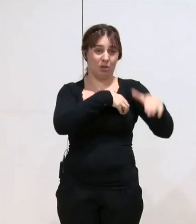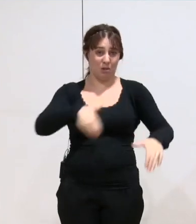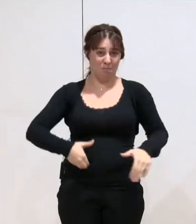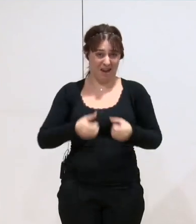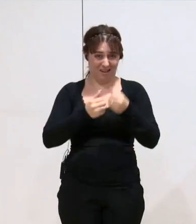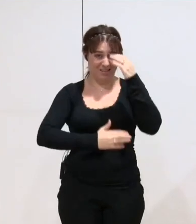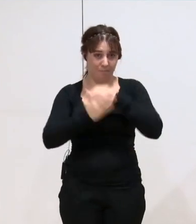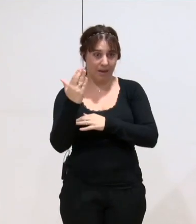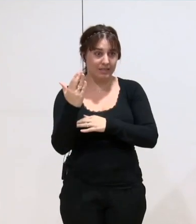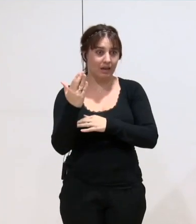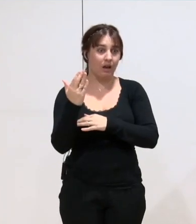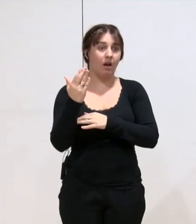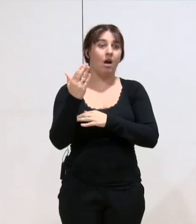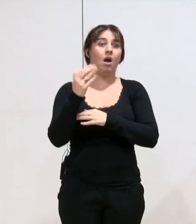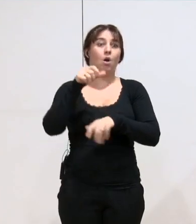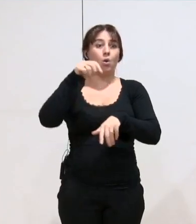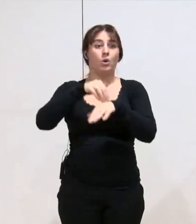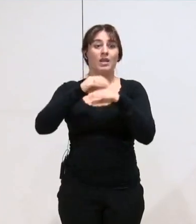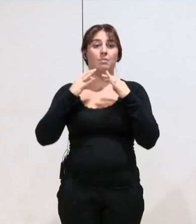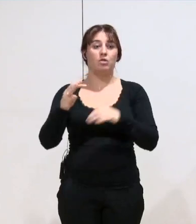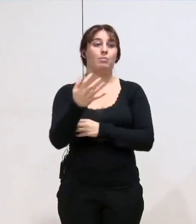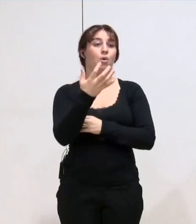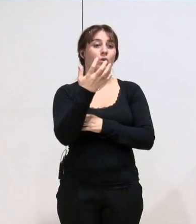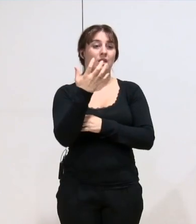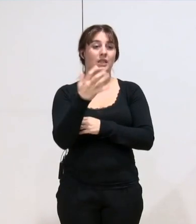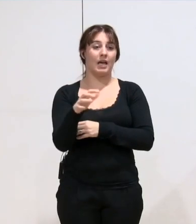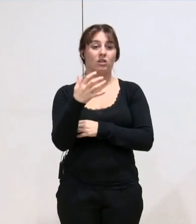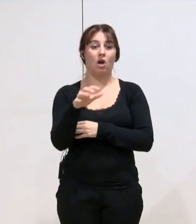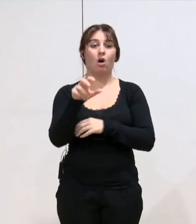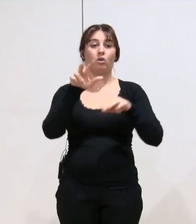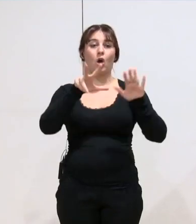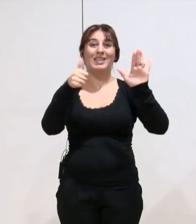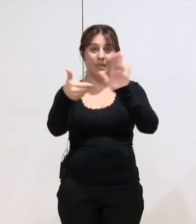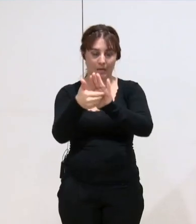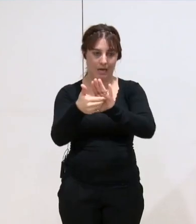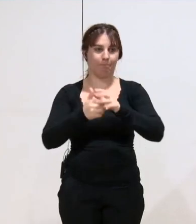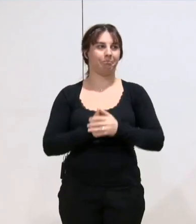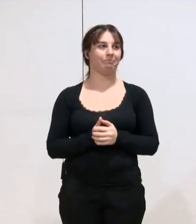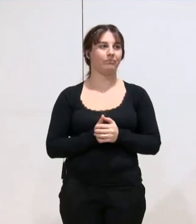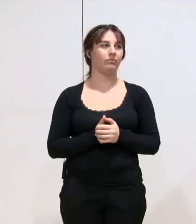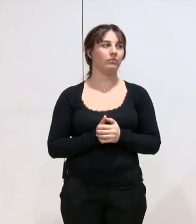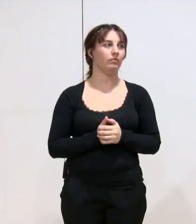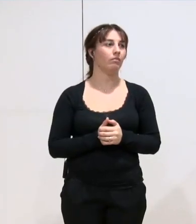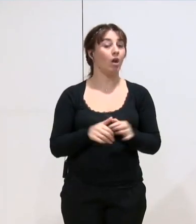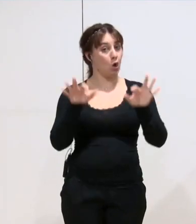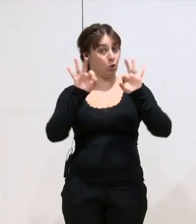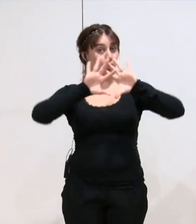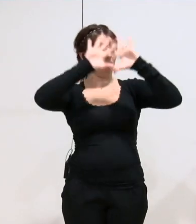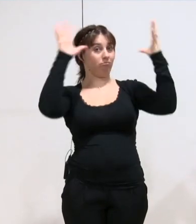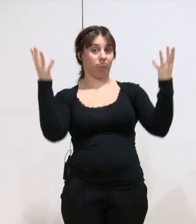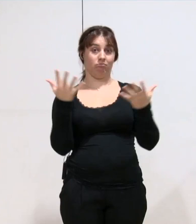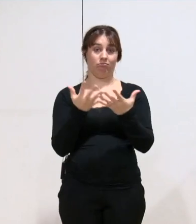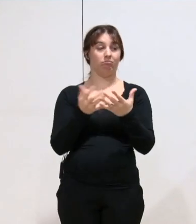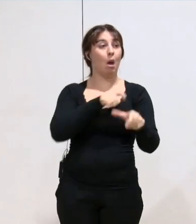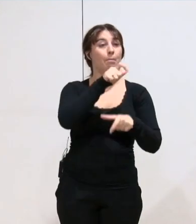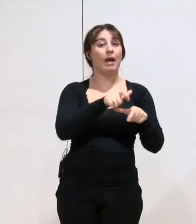536 519 conseillers municipaux. Voilà la réalité de ce que certains appellent la fameuse ou